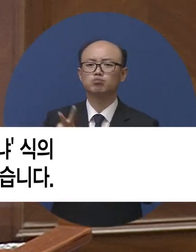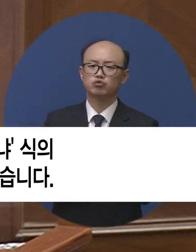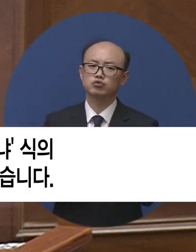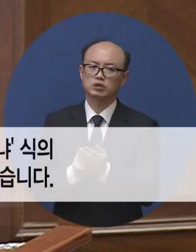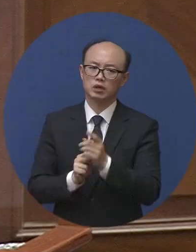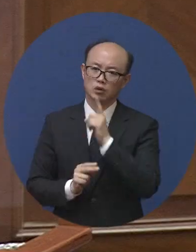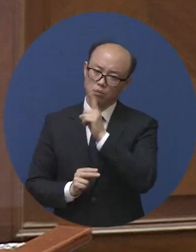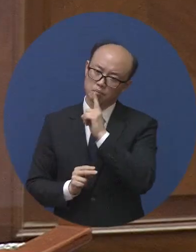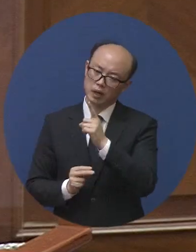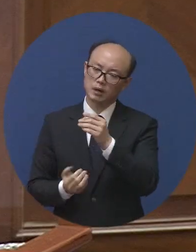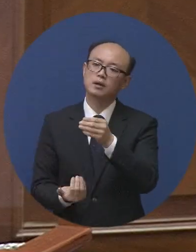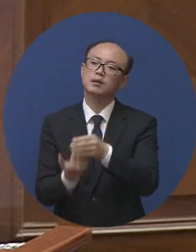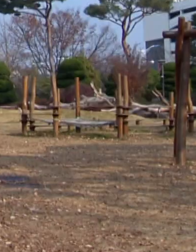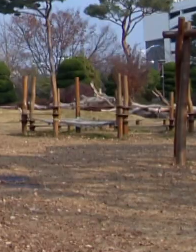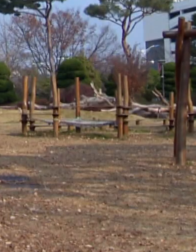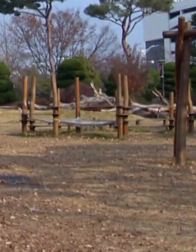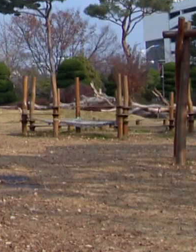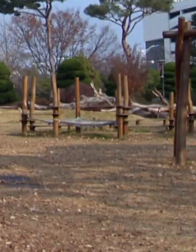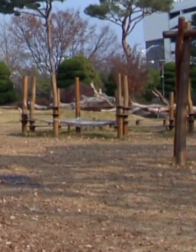있습니다